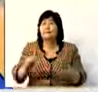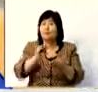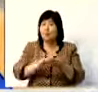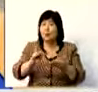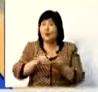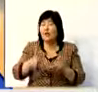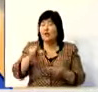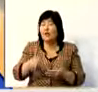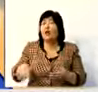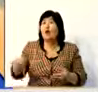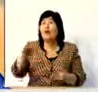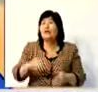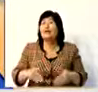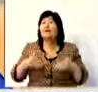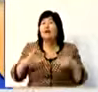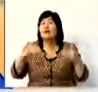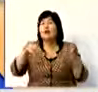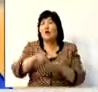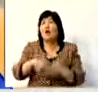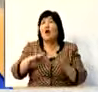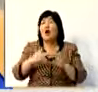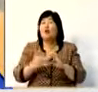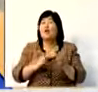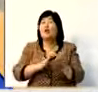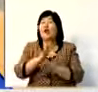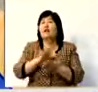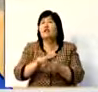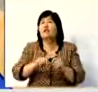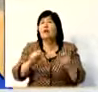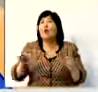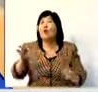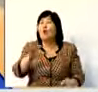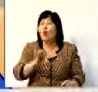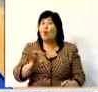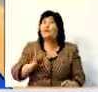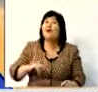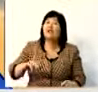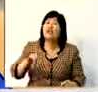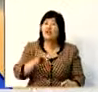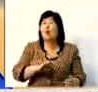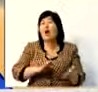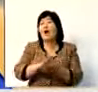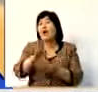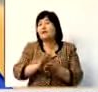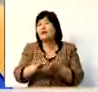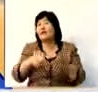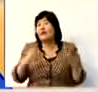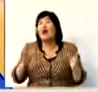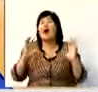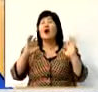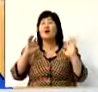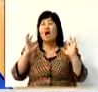Журналистиканың барлық сатысынан өткен кісі, аудандық газеттен бастап, облыстық, республикалық газеттер,